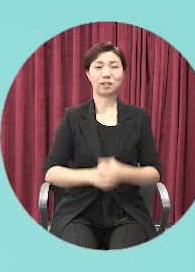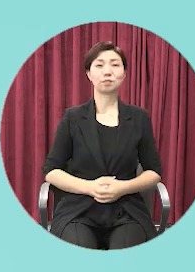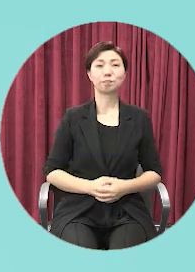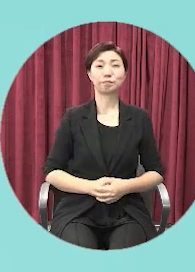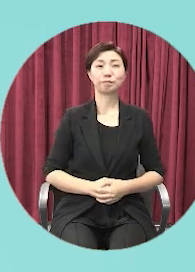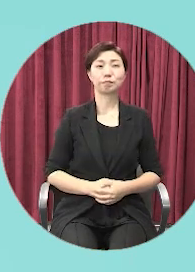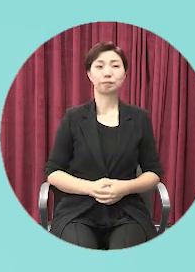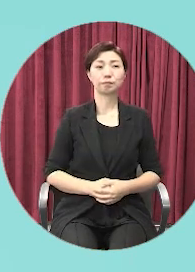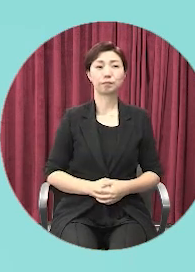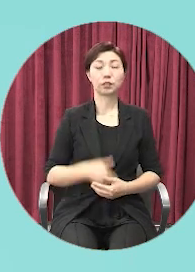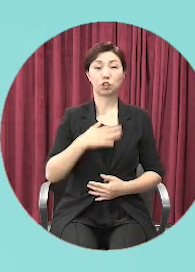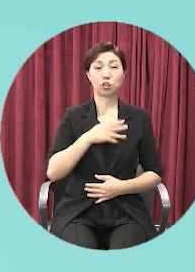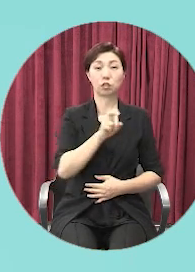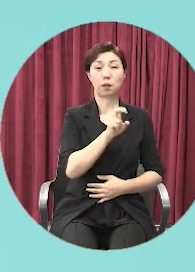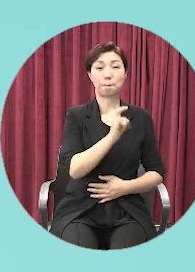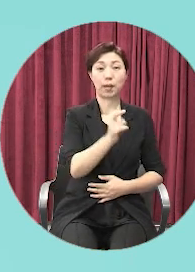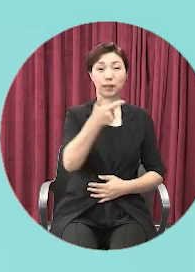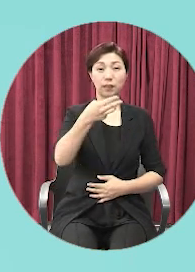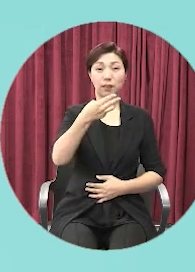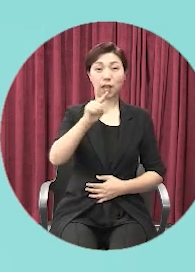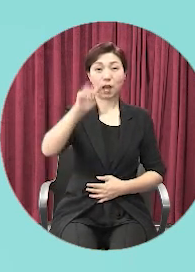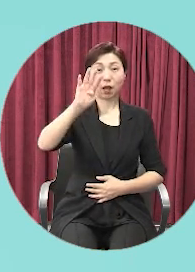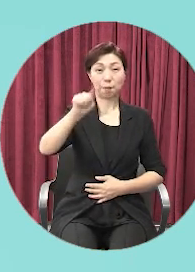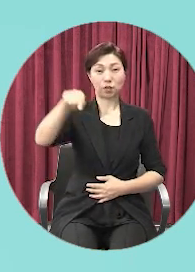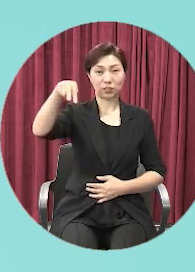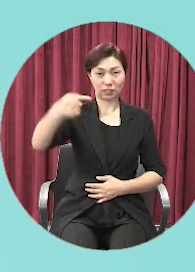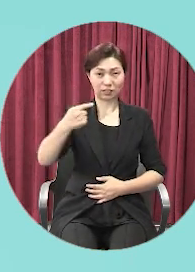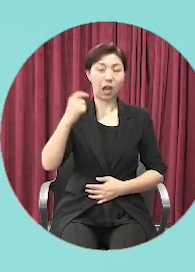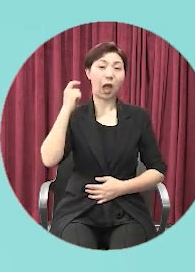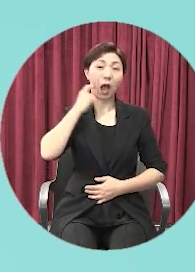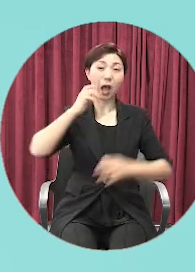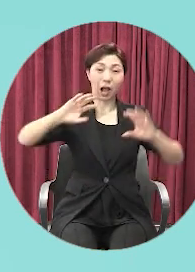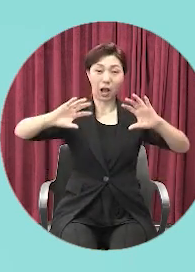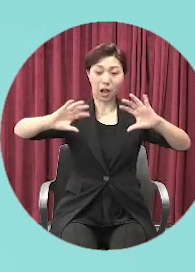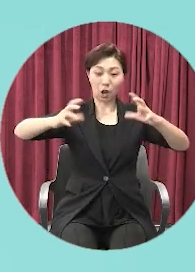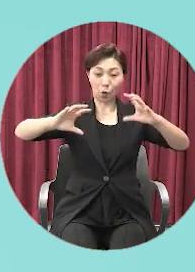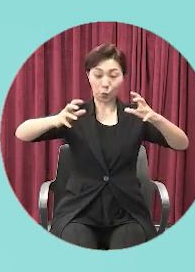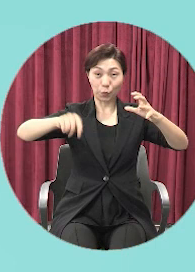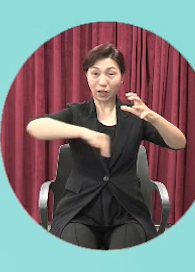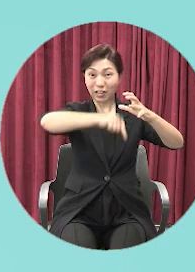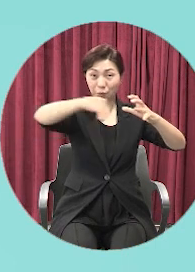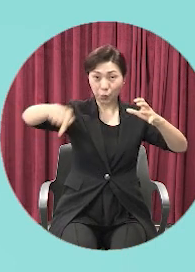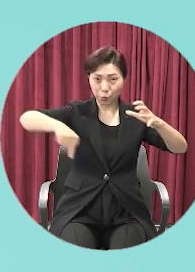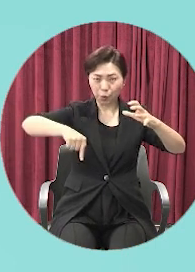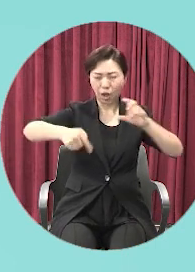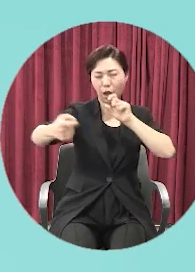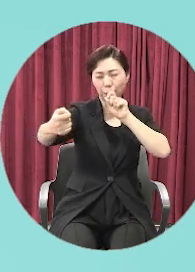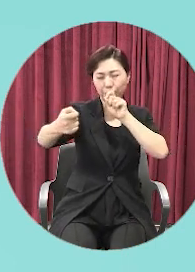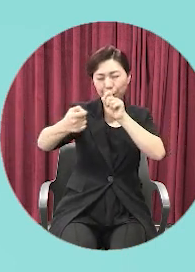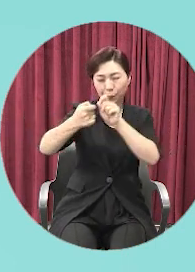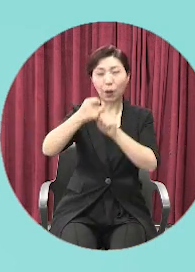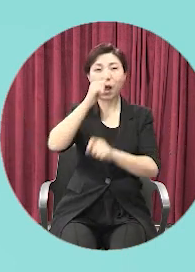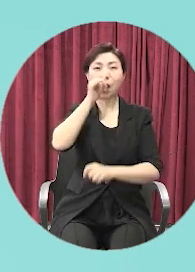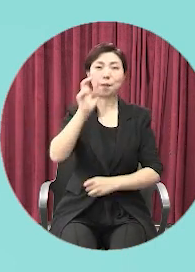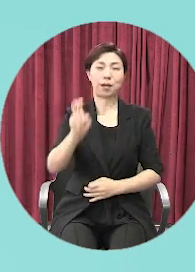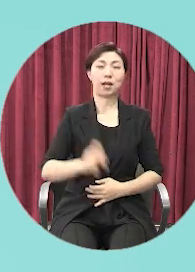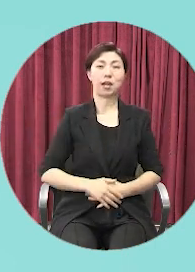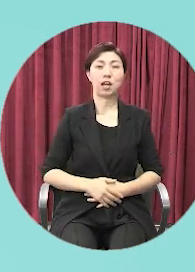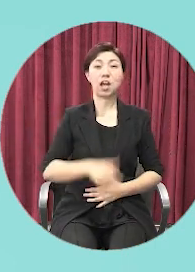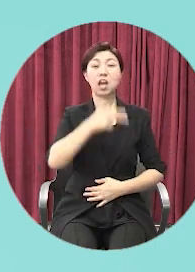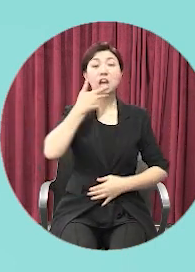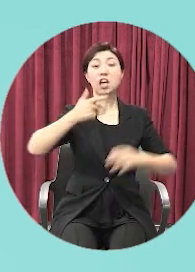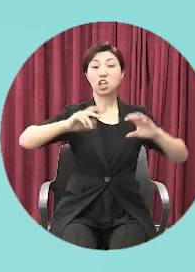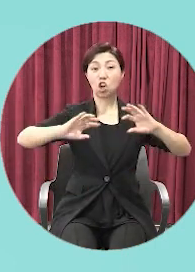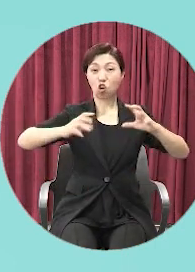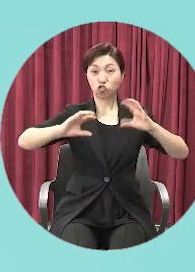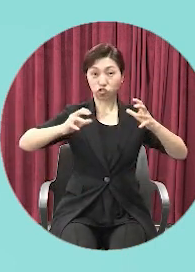저는 그 메타버스라는 어떤 그런 시대에 이게 다가올 미래라고 생각하는데 영국의 어떤